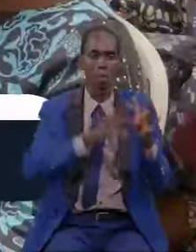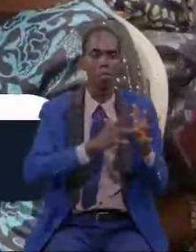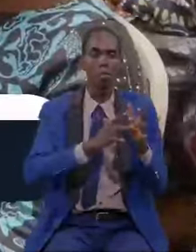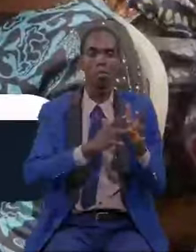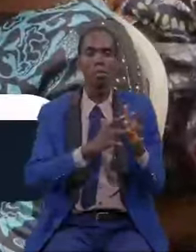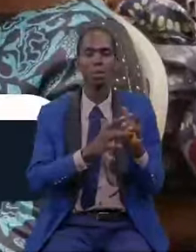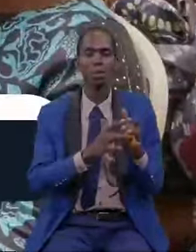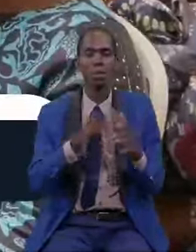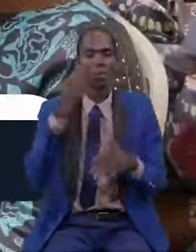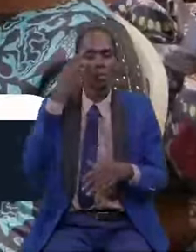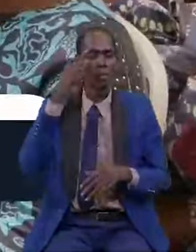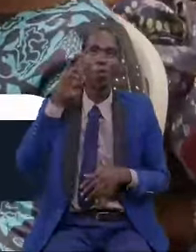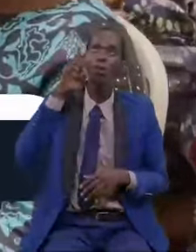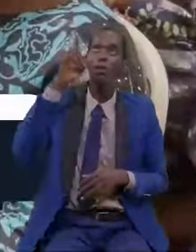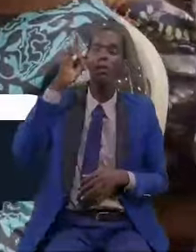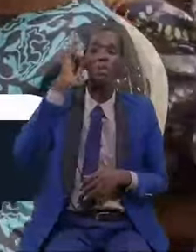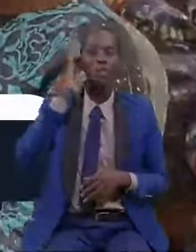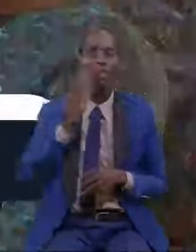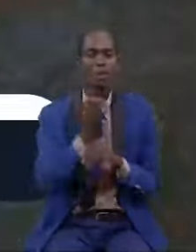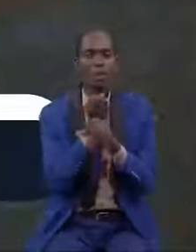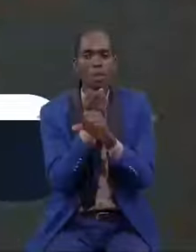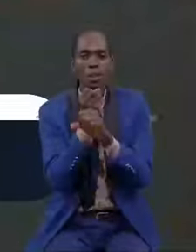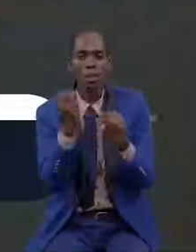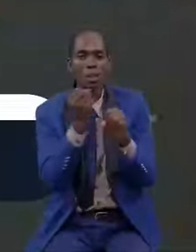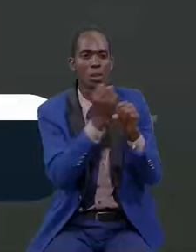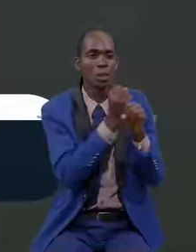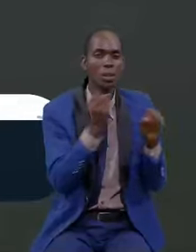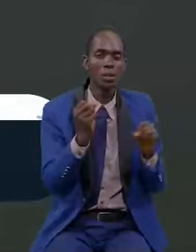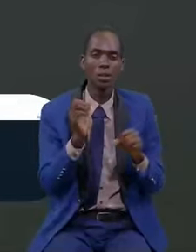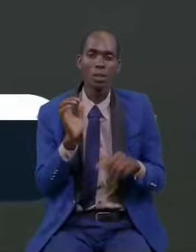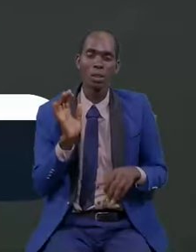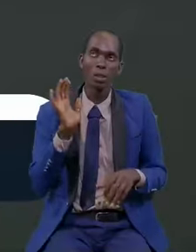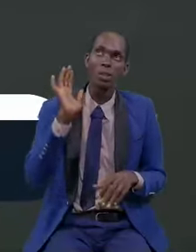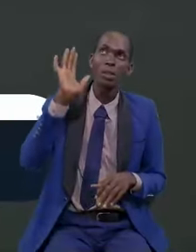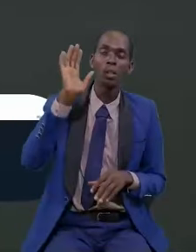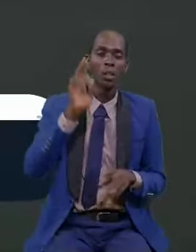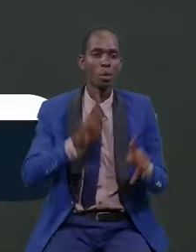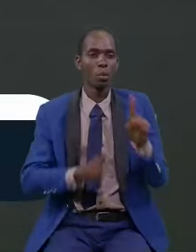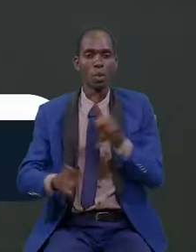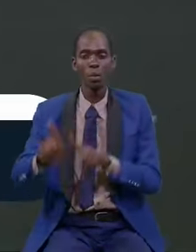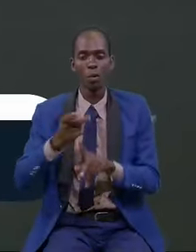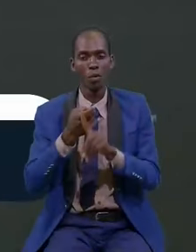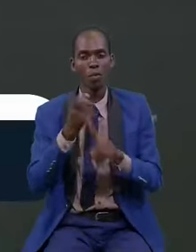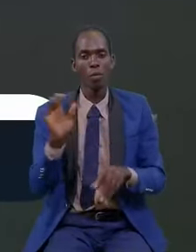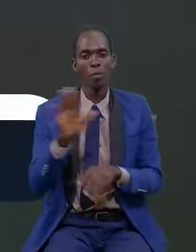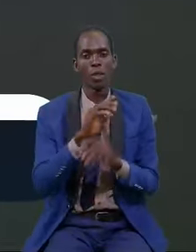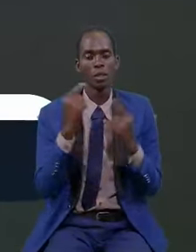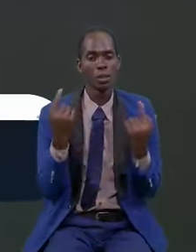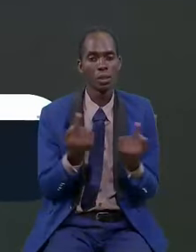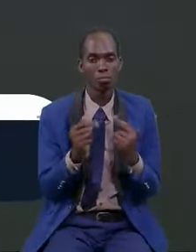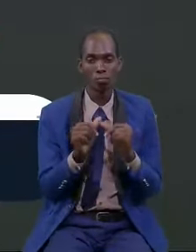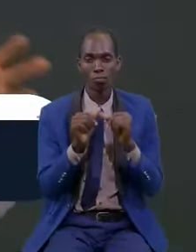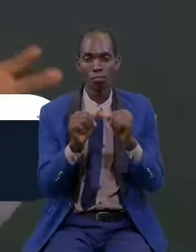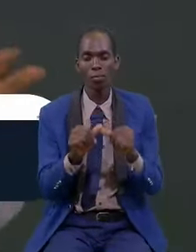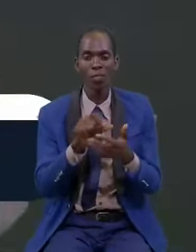de Jésus. C'est lui qui sauvera son peuple de ses péchés. Le verset